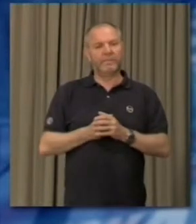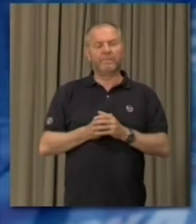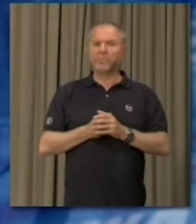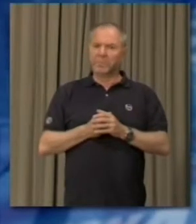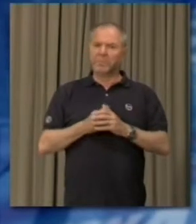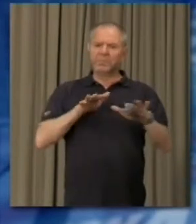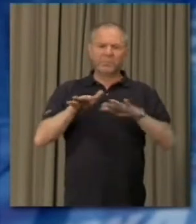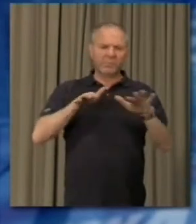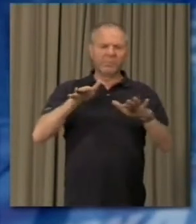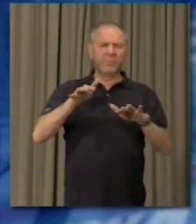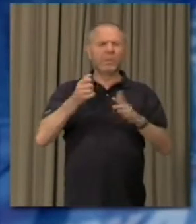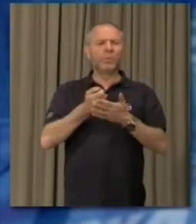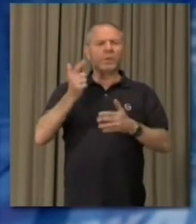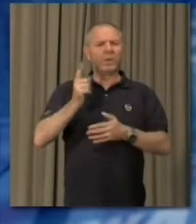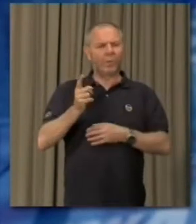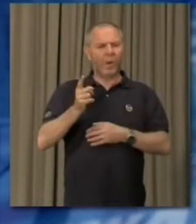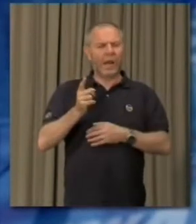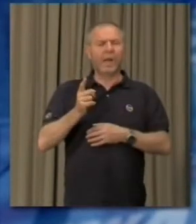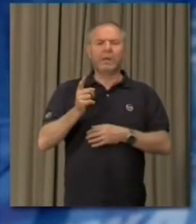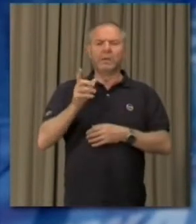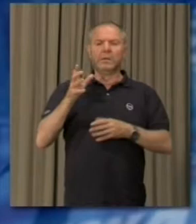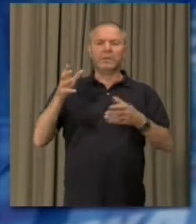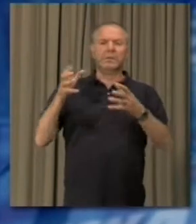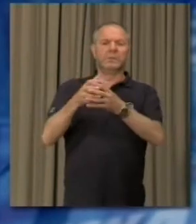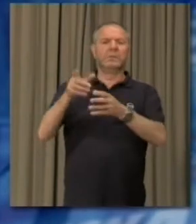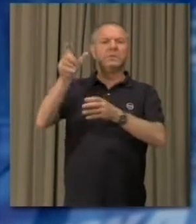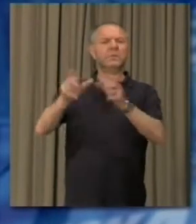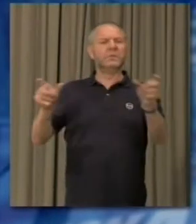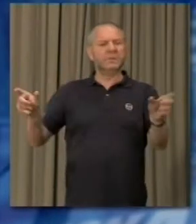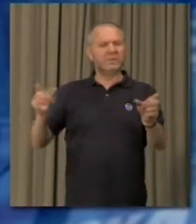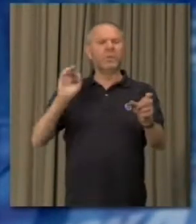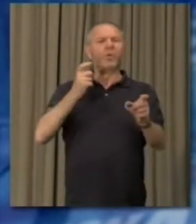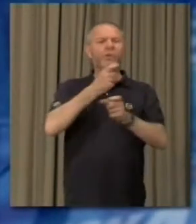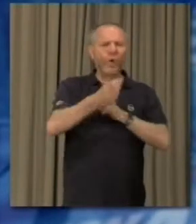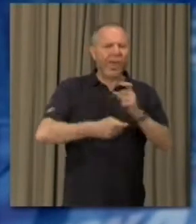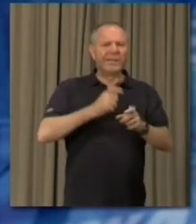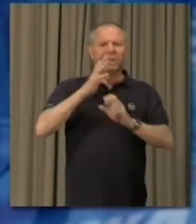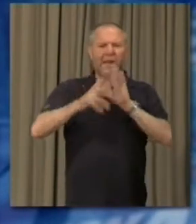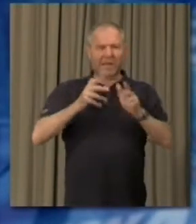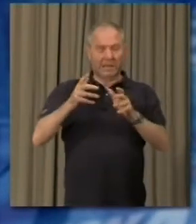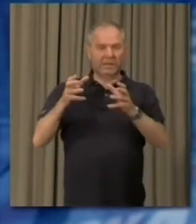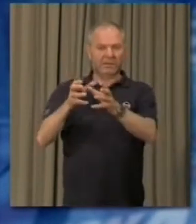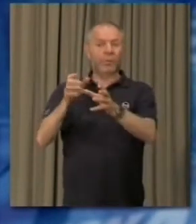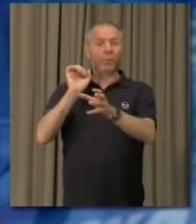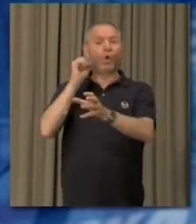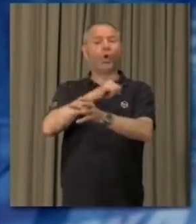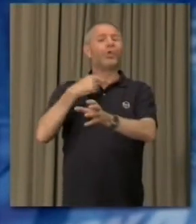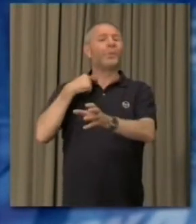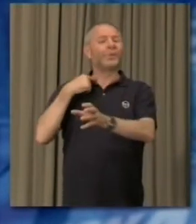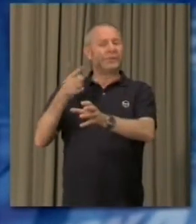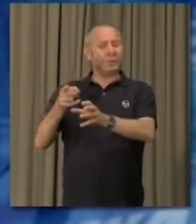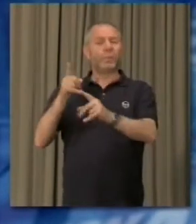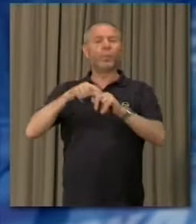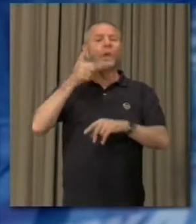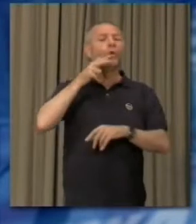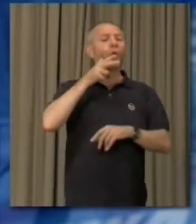particolarmente significative, tra le altre quelle che ha portato all'arresto del branco autore di rapine e violenze sessuali di gruppo ai danni di due prostitute, all'arresto di una donna